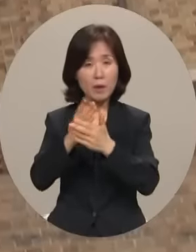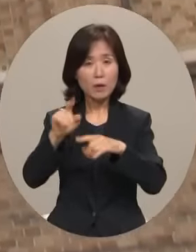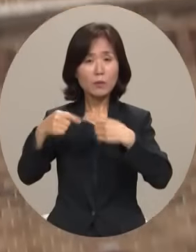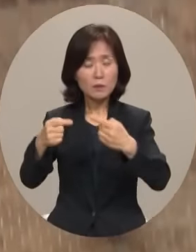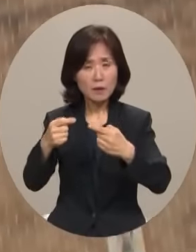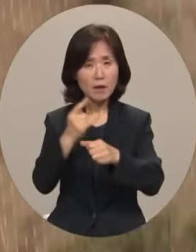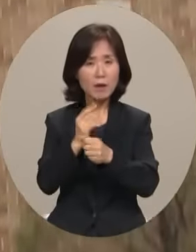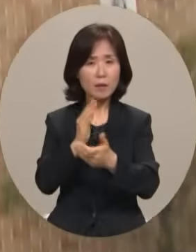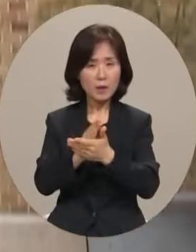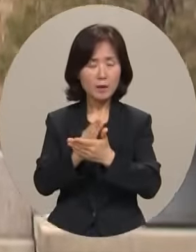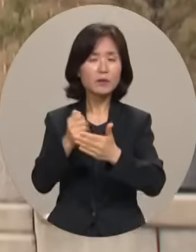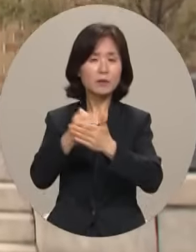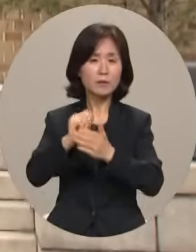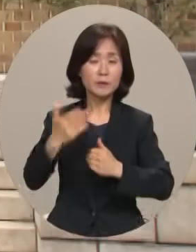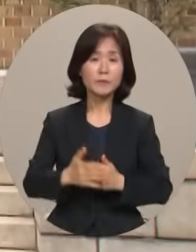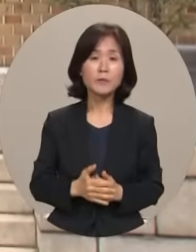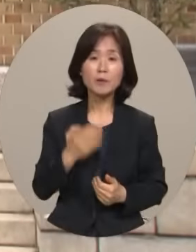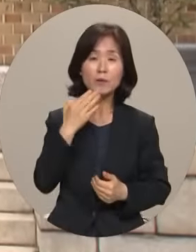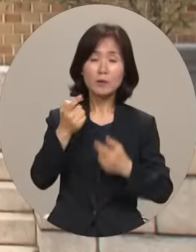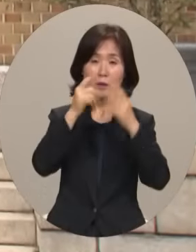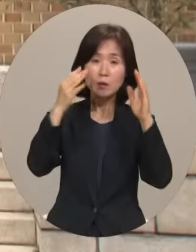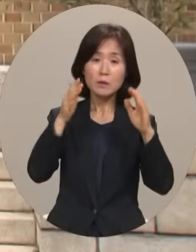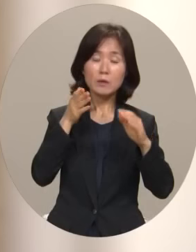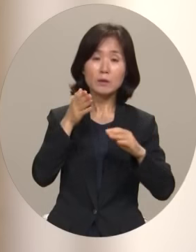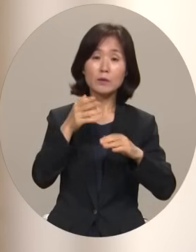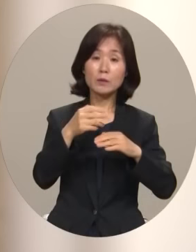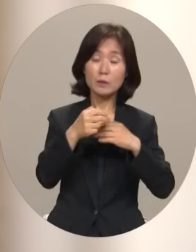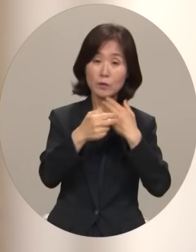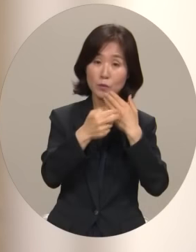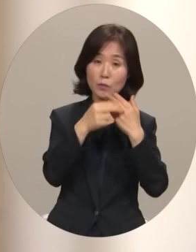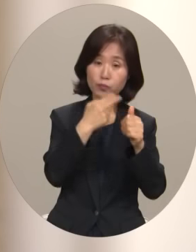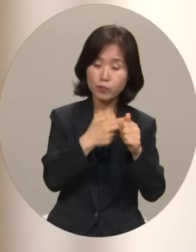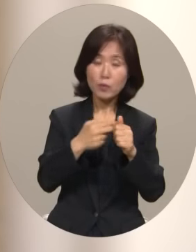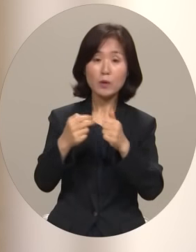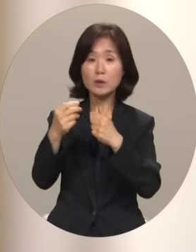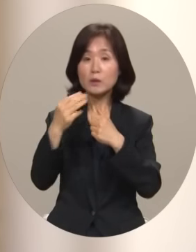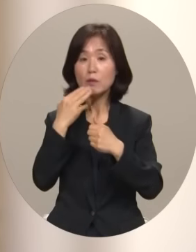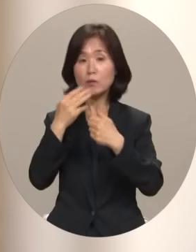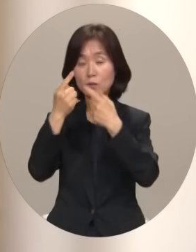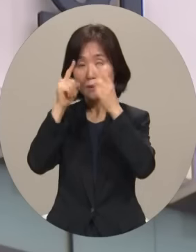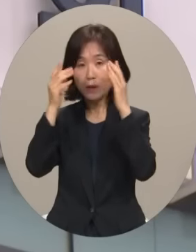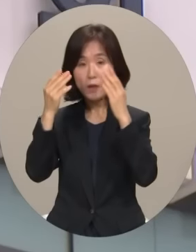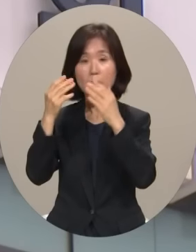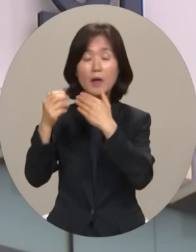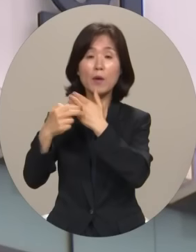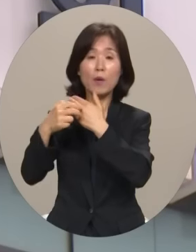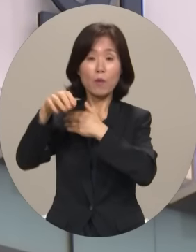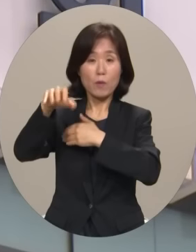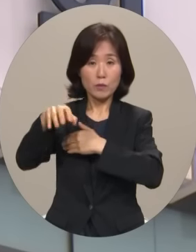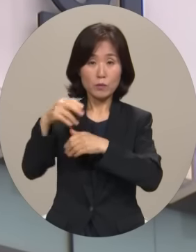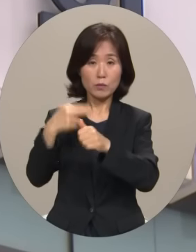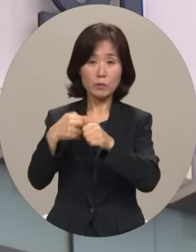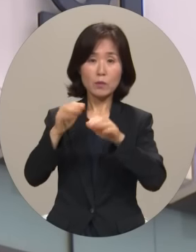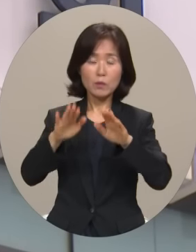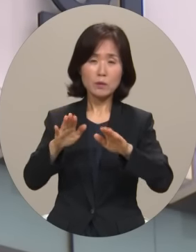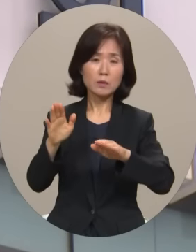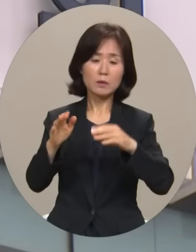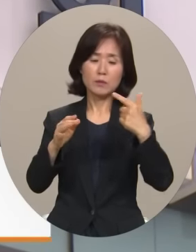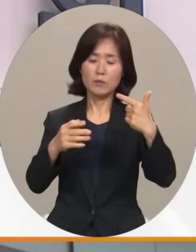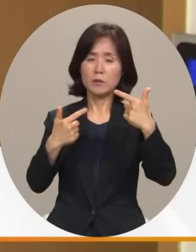기자입니다 서울대학교 의과대학과 서울대병원 교수들은 오는 17일부터 무기한 휴진을 예고했습니다